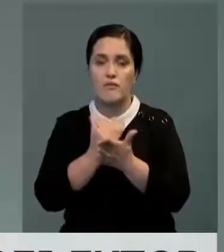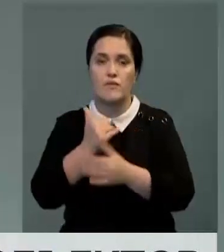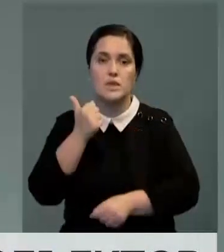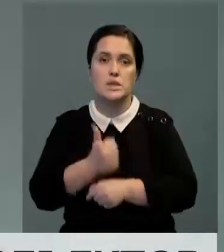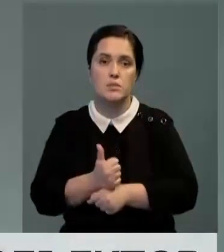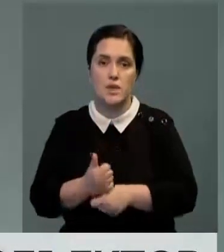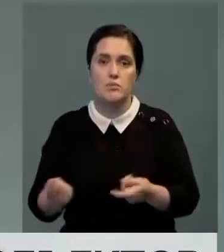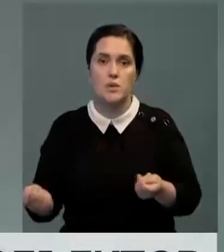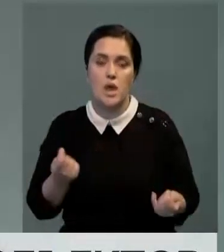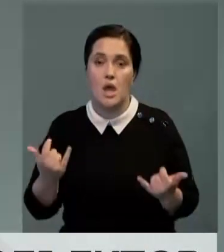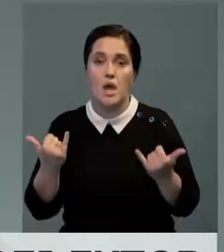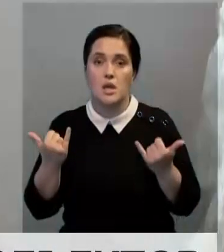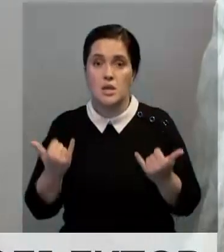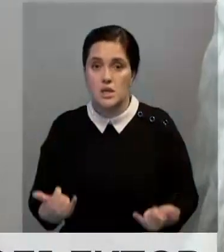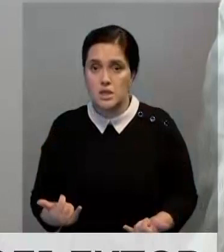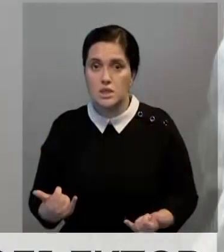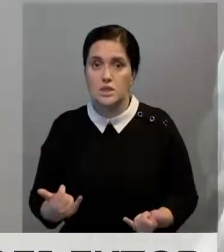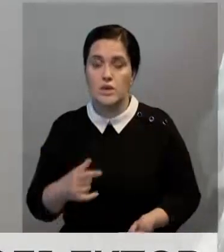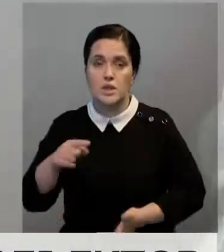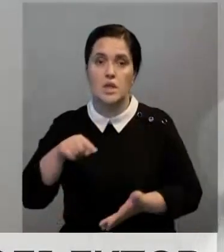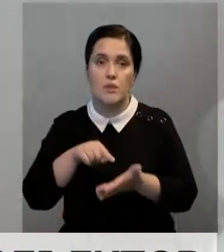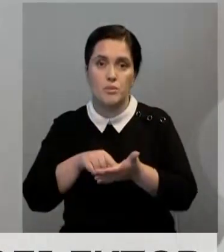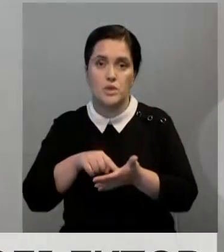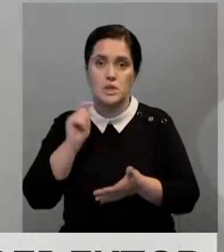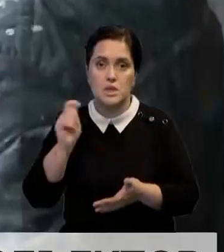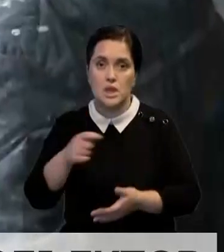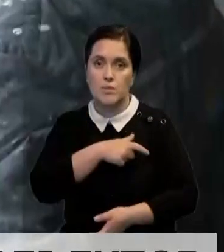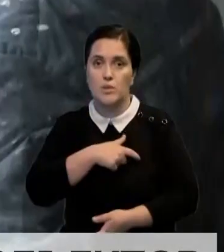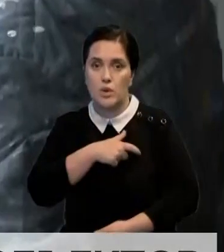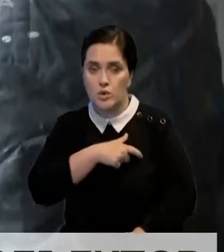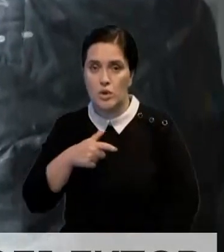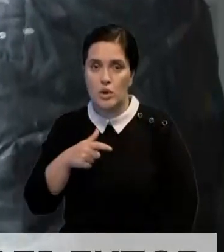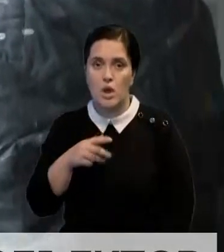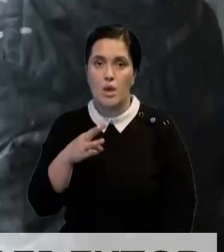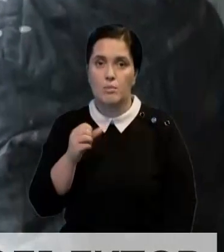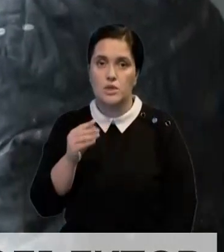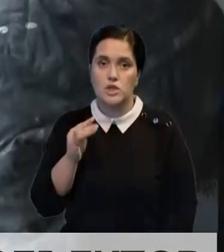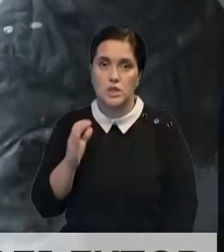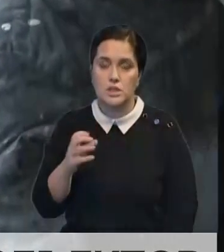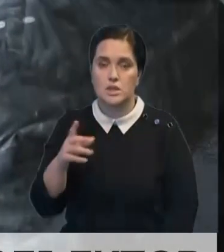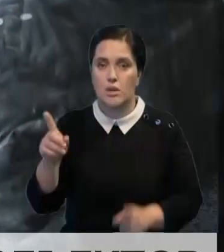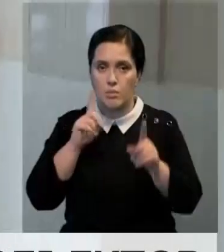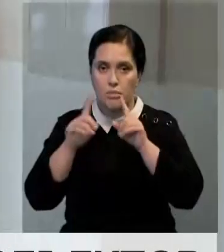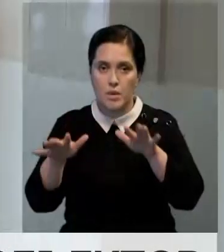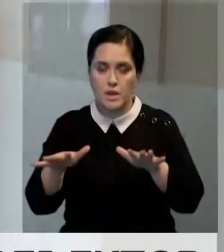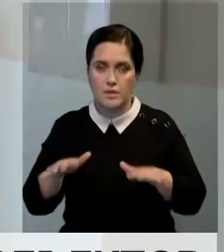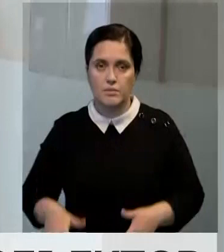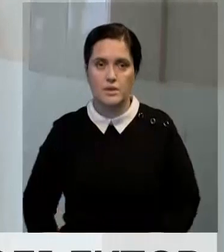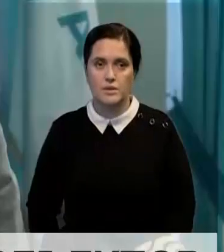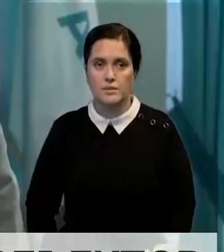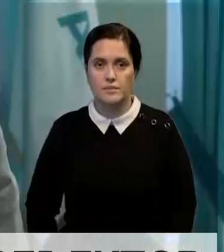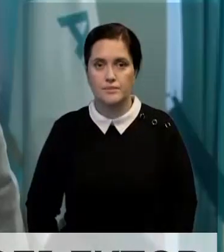соответственными высокопоставленными чиновниками. Сегодня свои вопросы они задали депутату Мажилиса парламента.